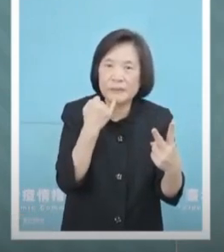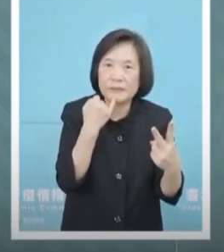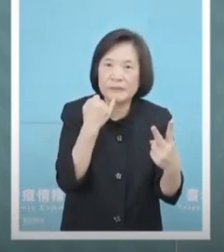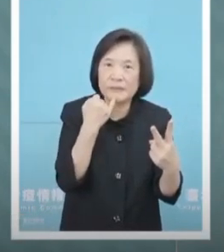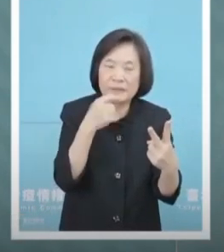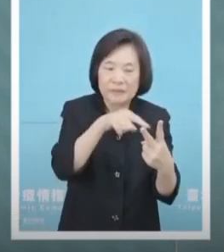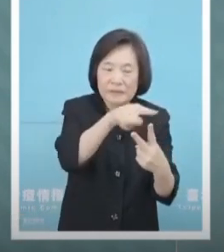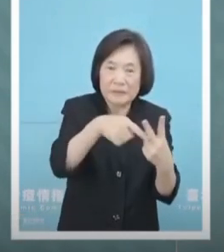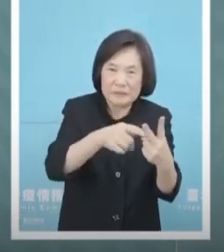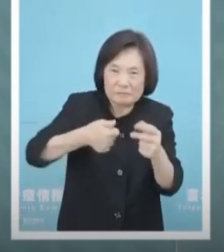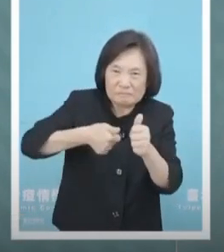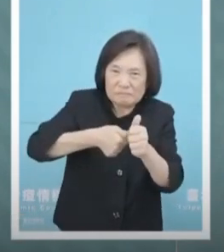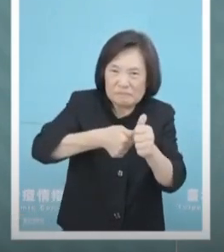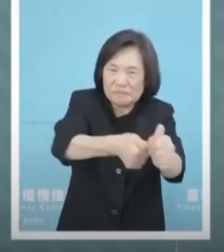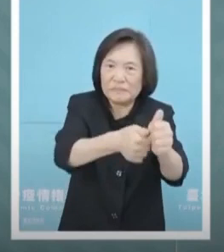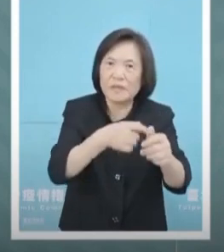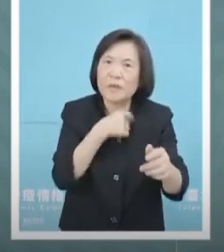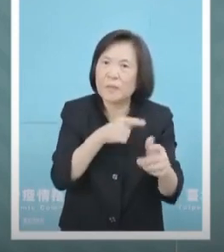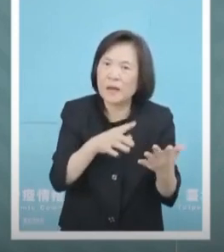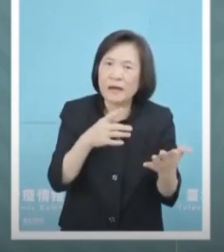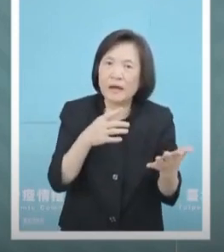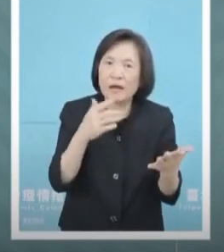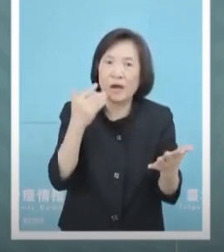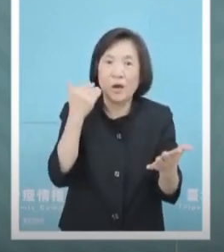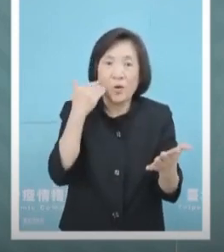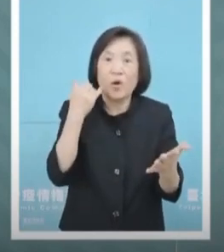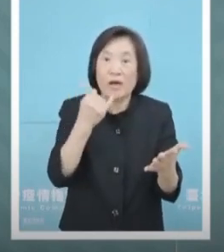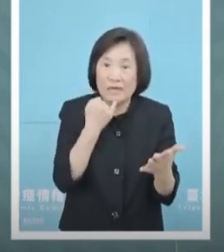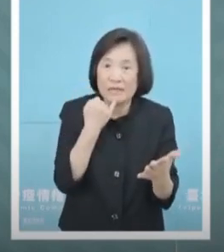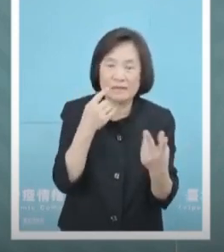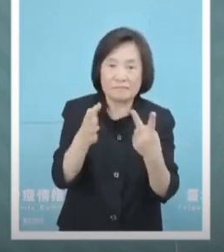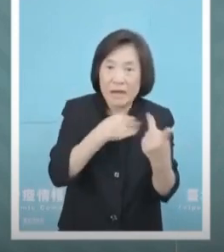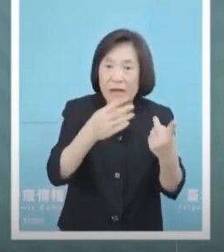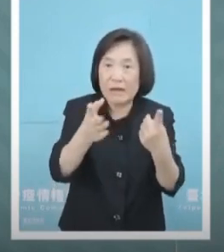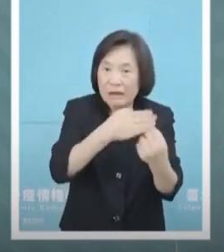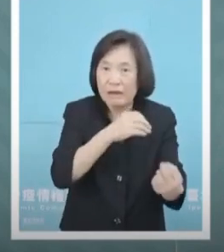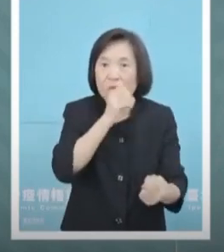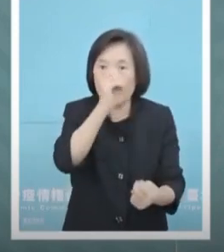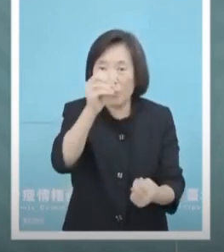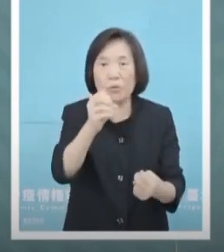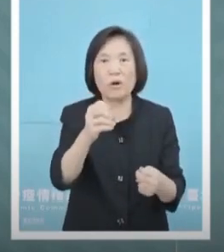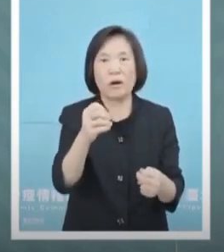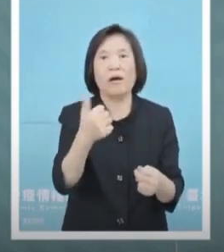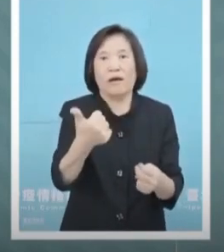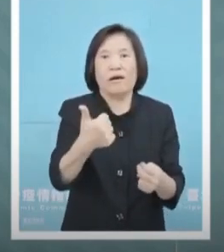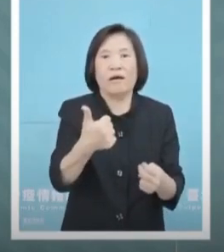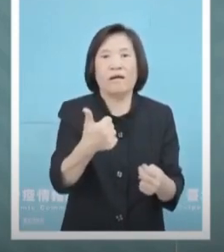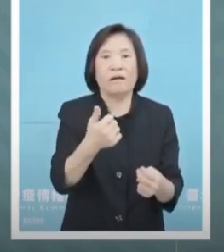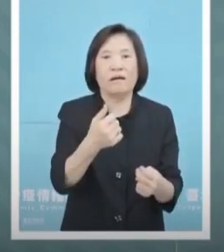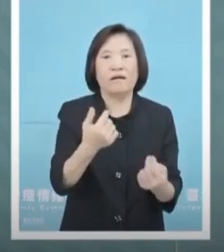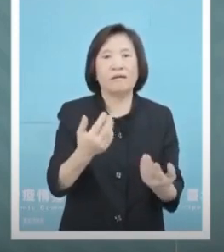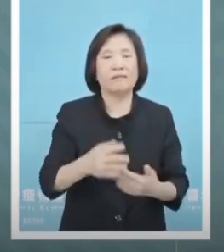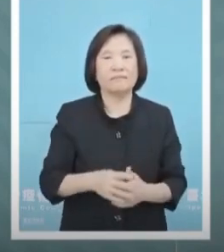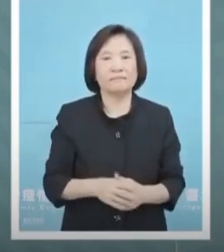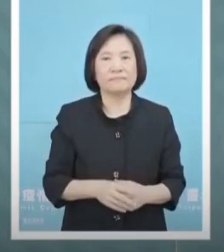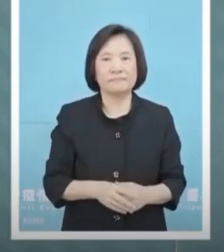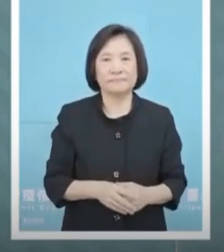气去追杀这2个？如果有办法的话，把它彻底围剿灭的话，你知道，